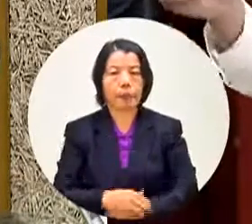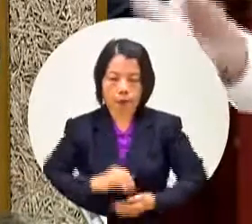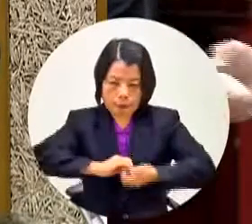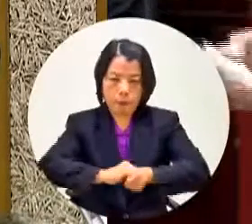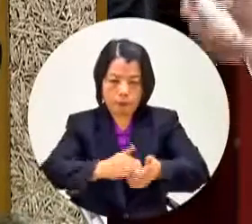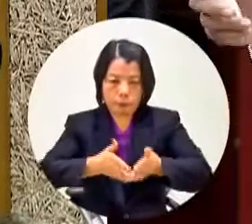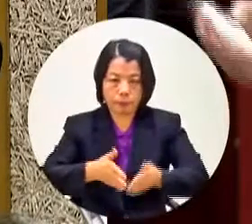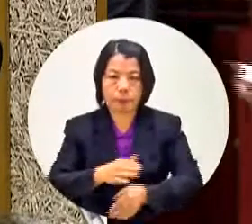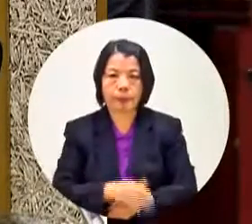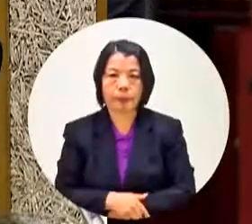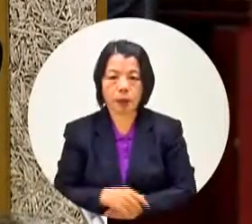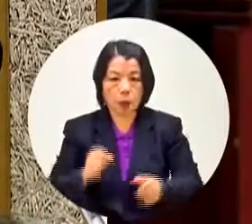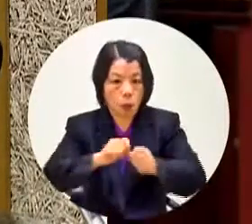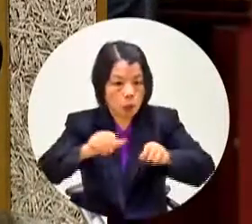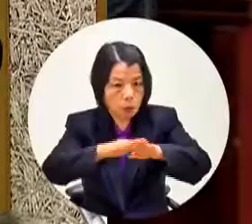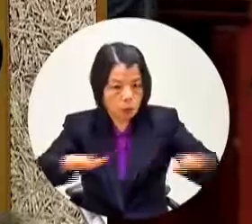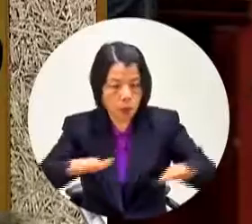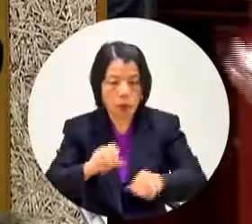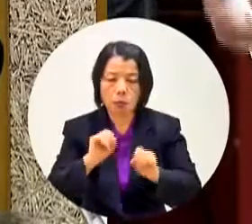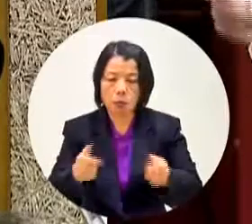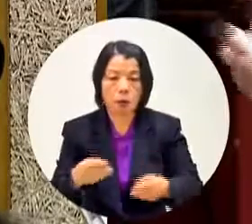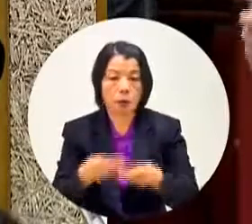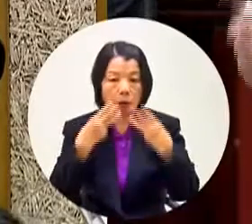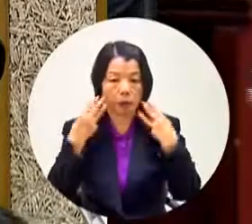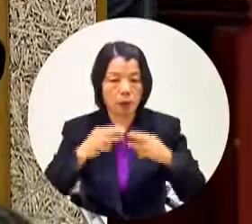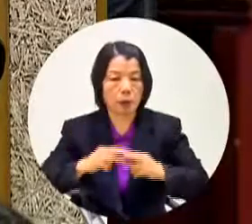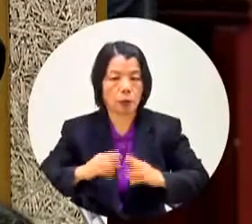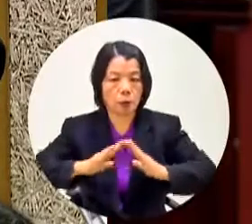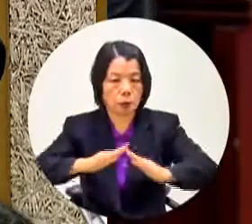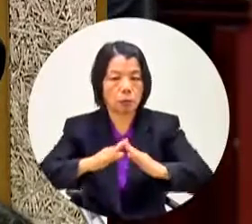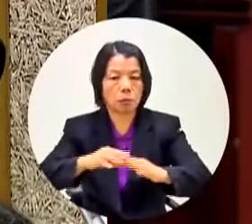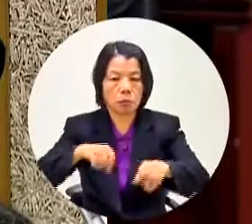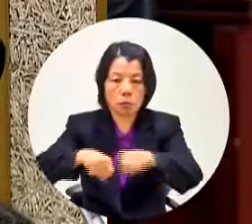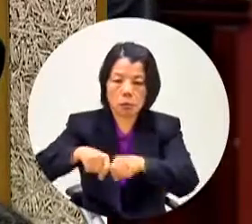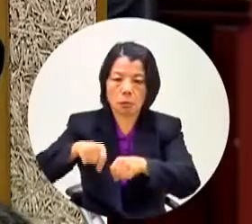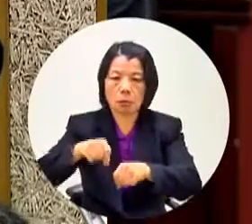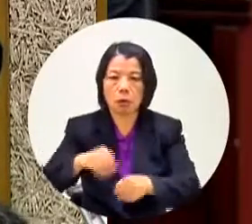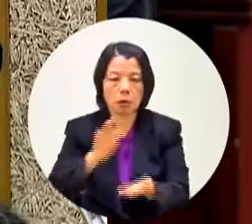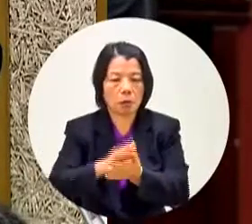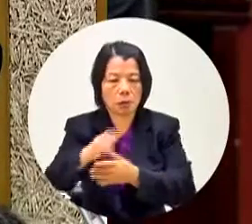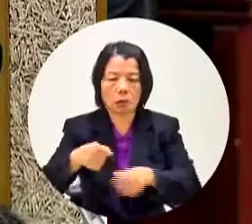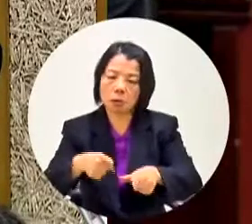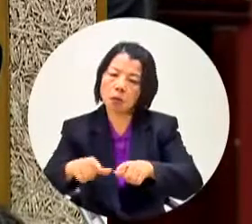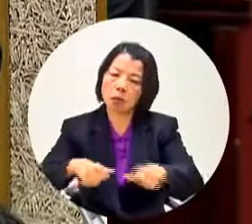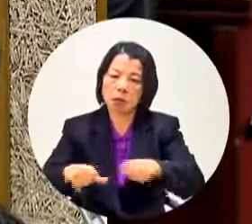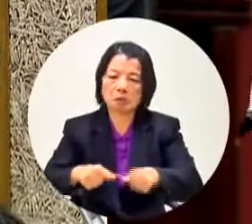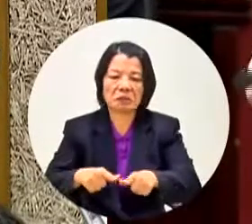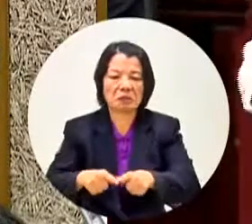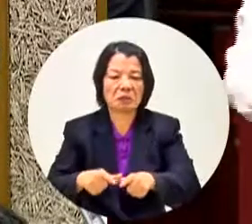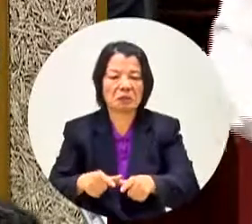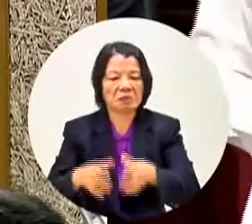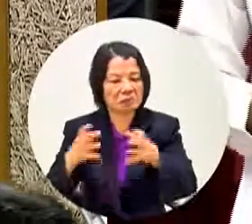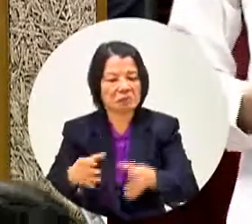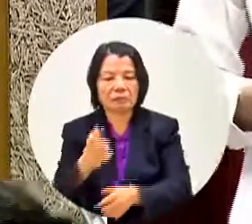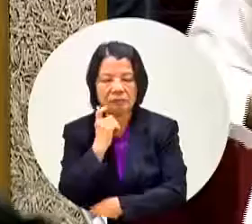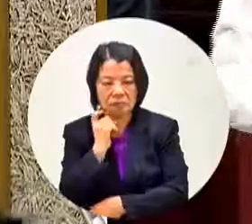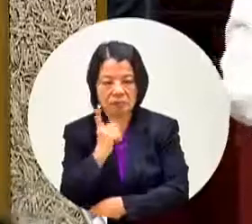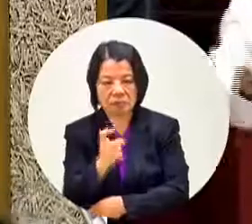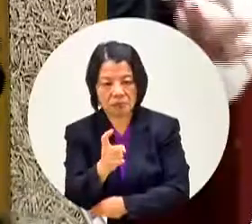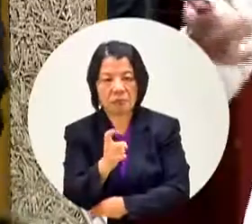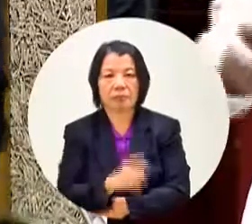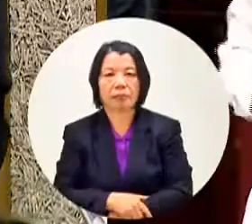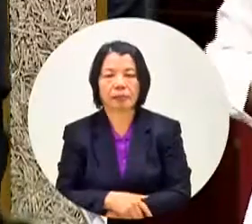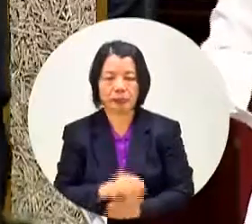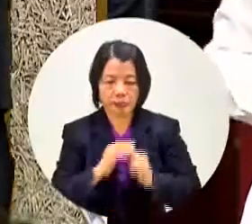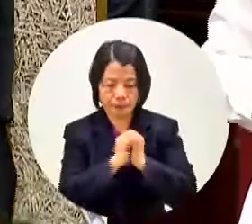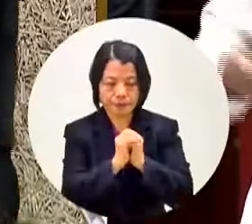的问题，没有，我们先抛开土地的问题，我们在现有的公园的预定地内。现有公园好0.4公顷，它旁边有一些国